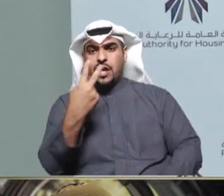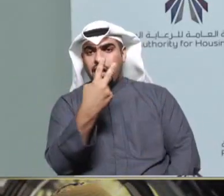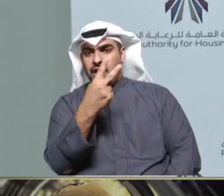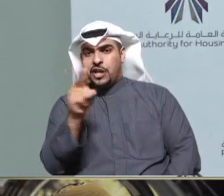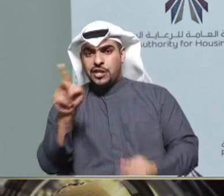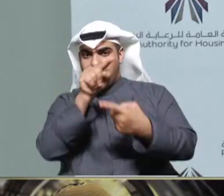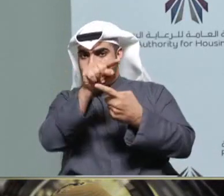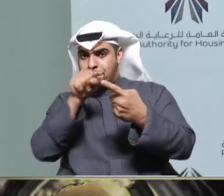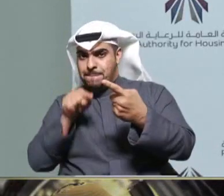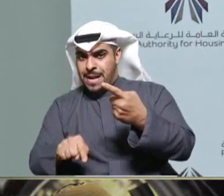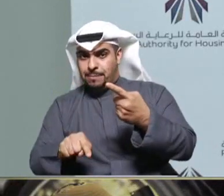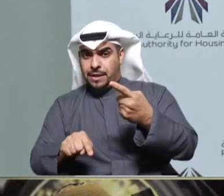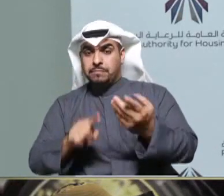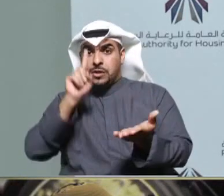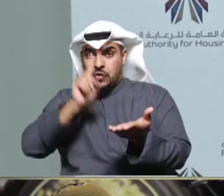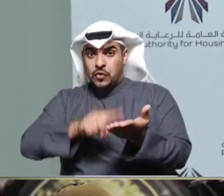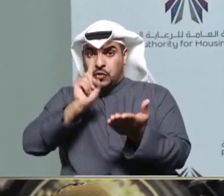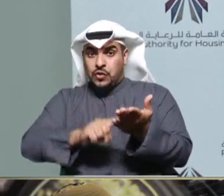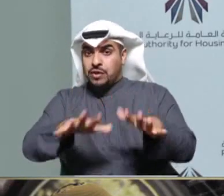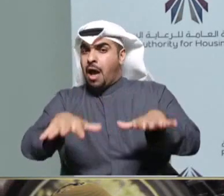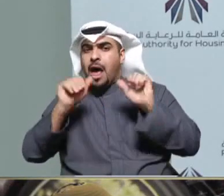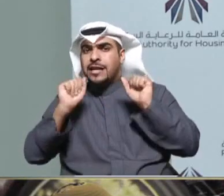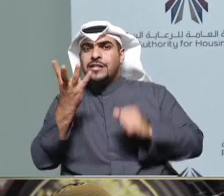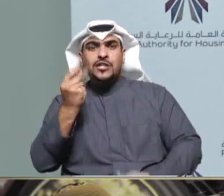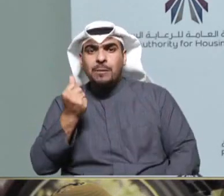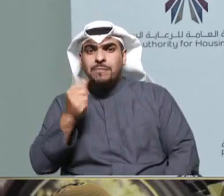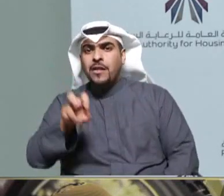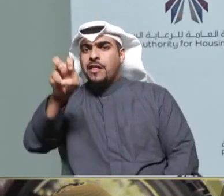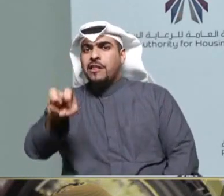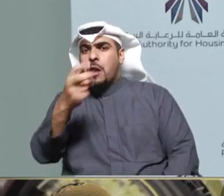20.42، أما نسبة الإنجاز الفعلية فهي